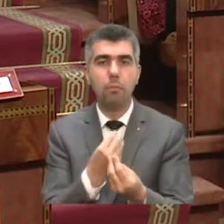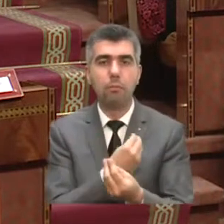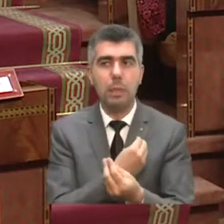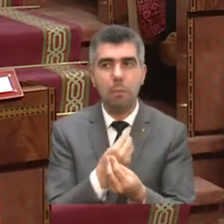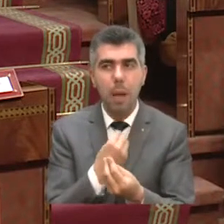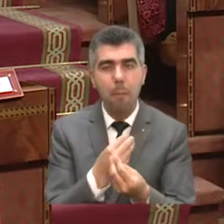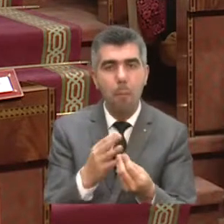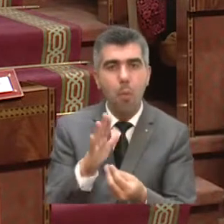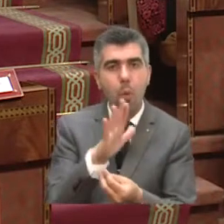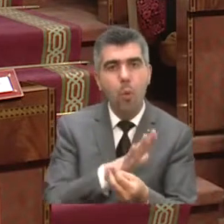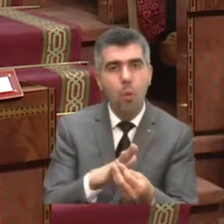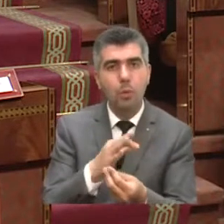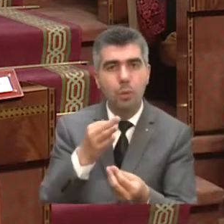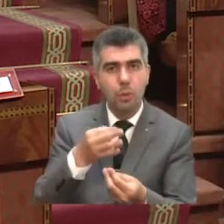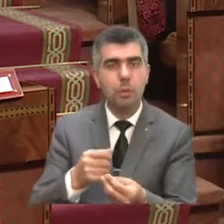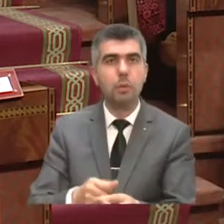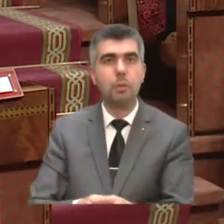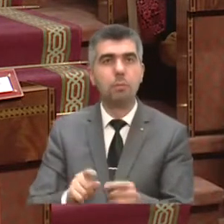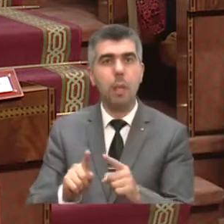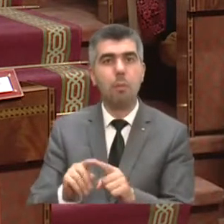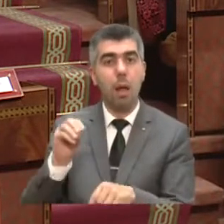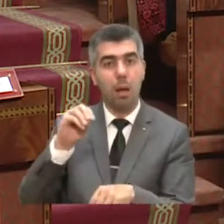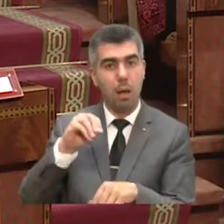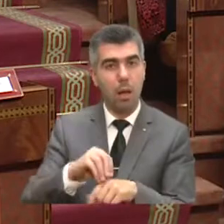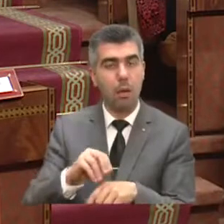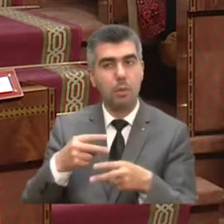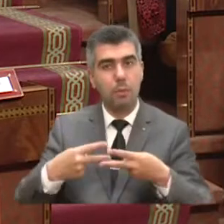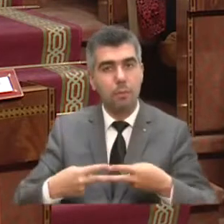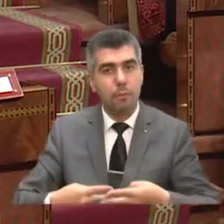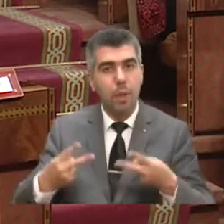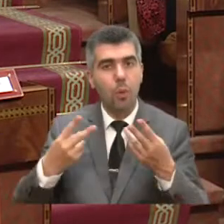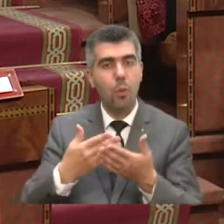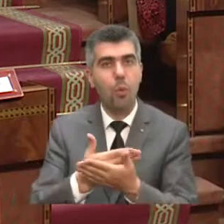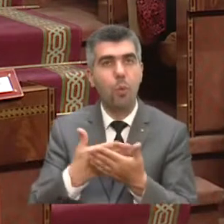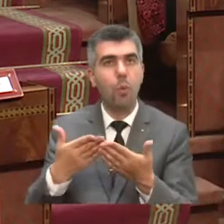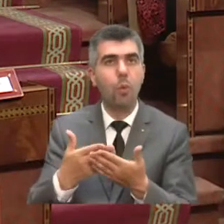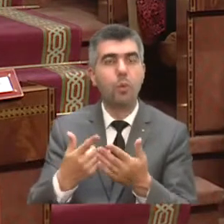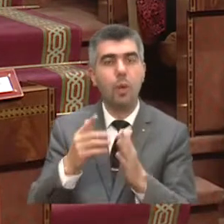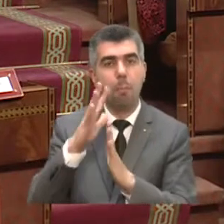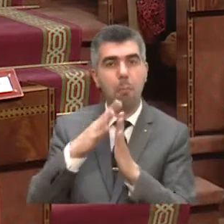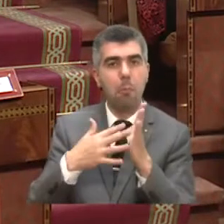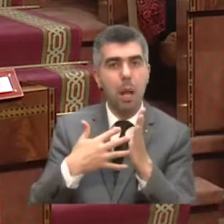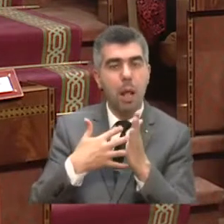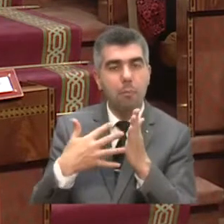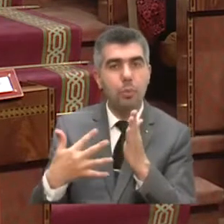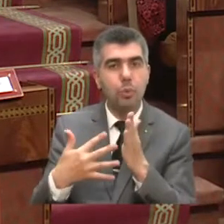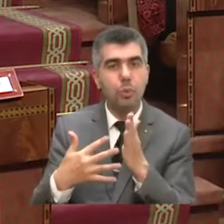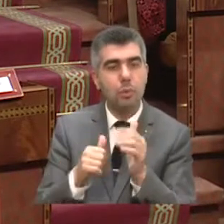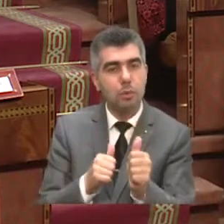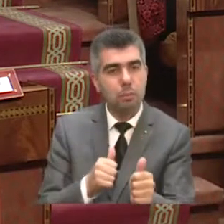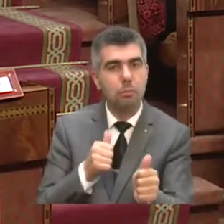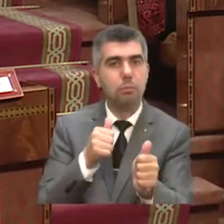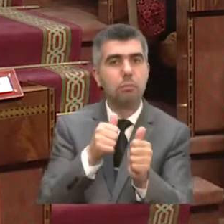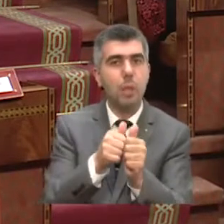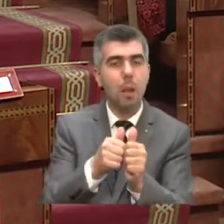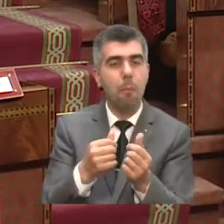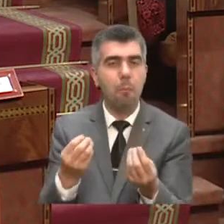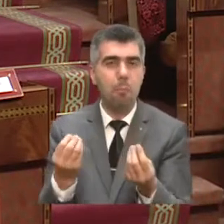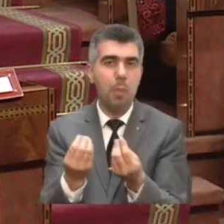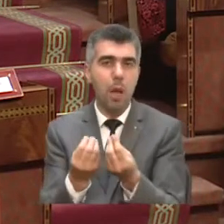المختصة، وإعادة البريق والإشعاع لهذه الفضاءات من خلال برامج وأنشطة تواكب الاحتياجات